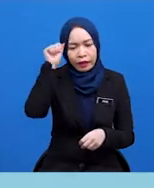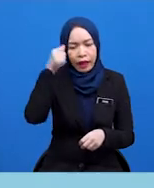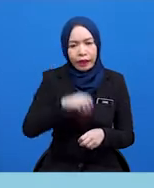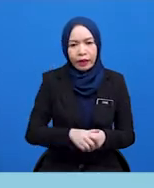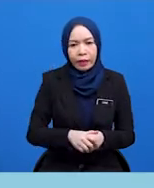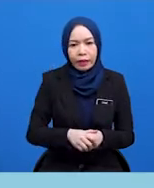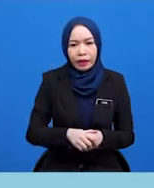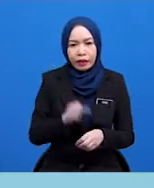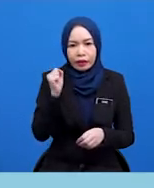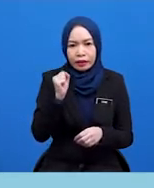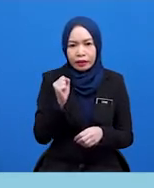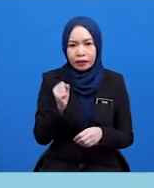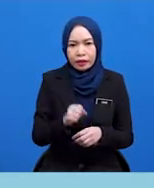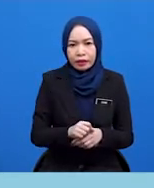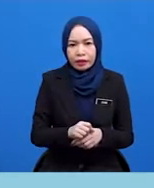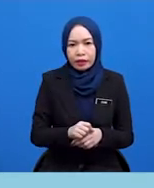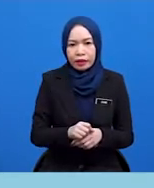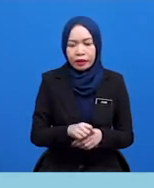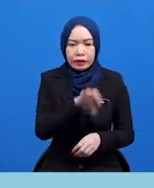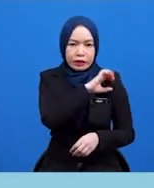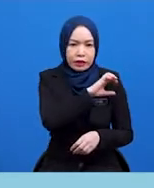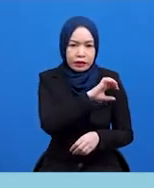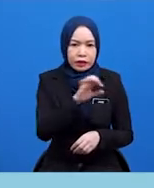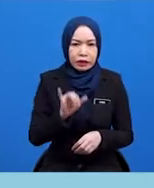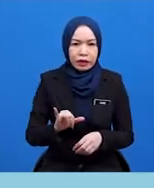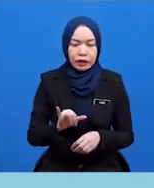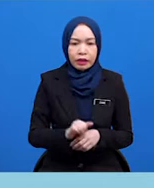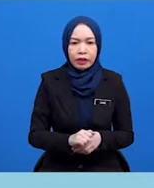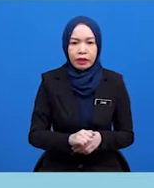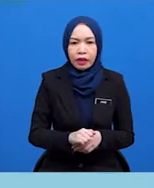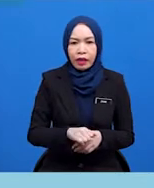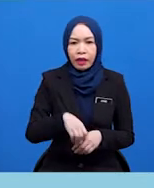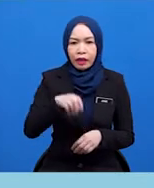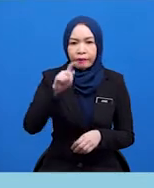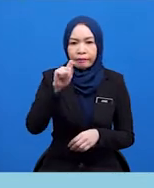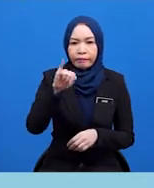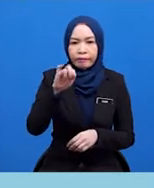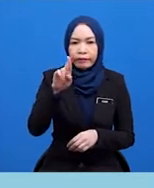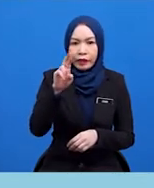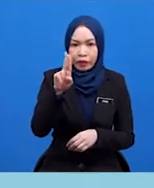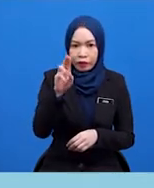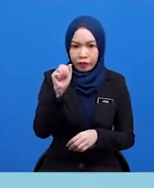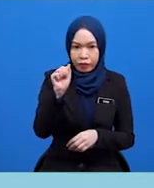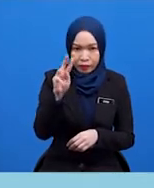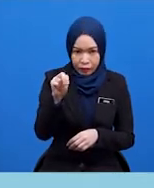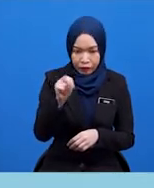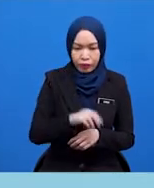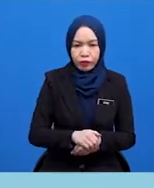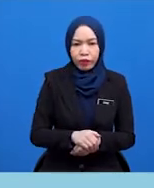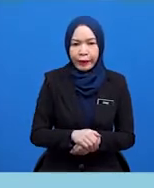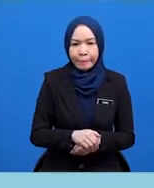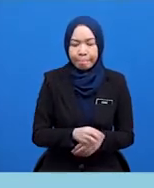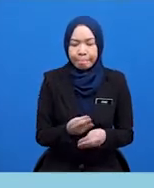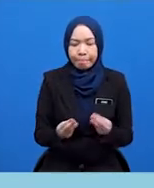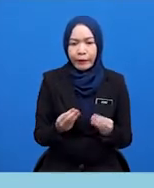anjal menghadapi saingan dari barangan tiruan, ancaman lambakan dan stok penimbal serta